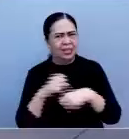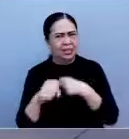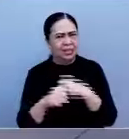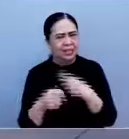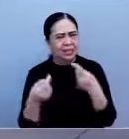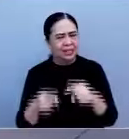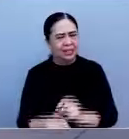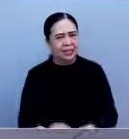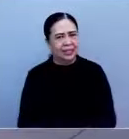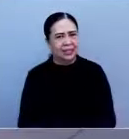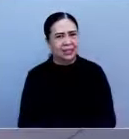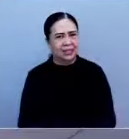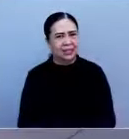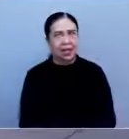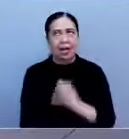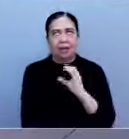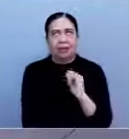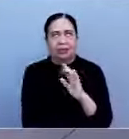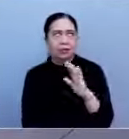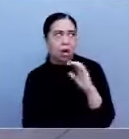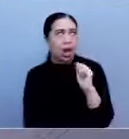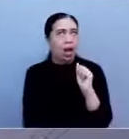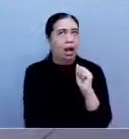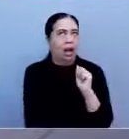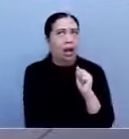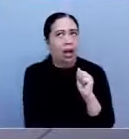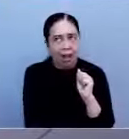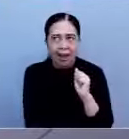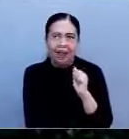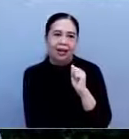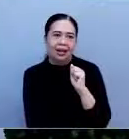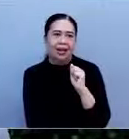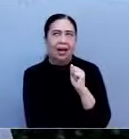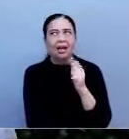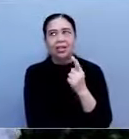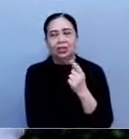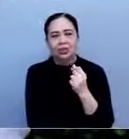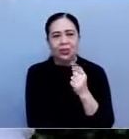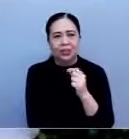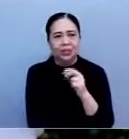nangyari? Circa. That was